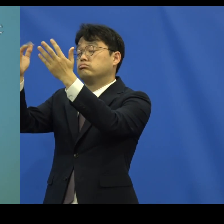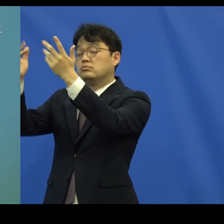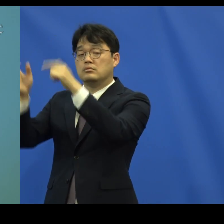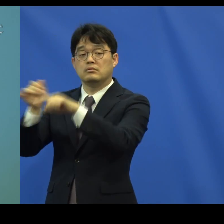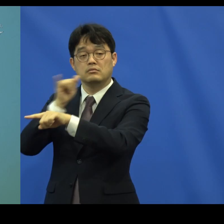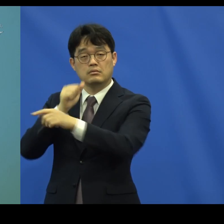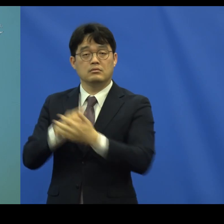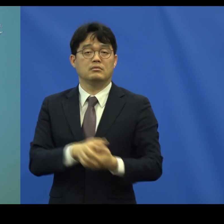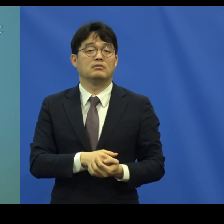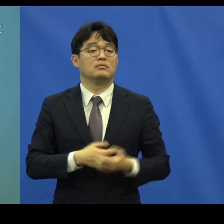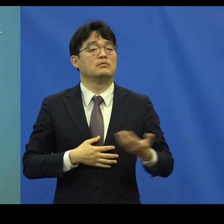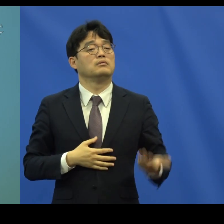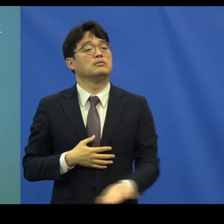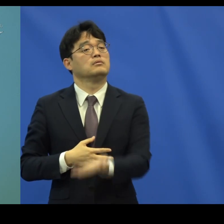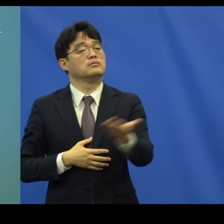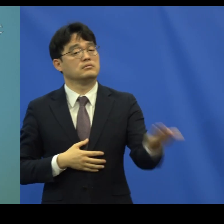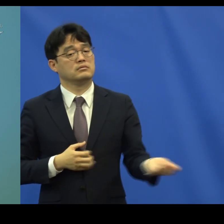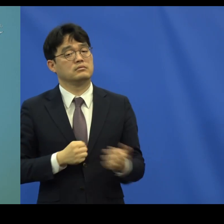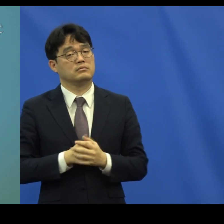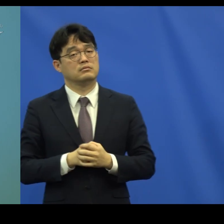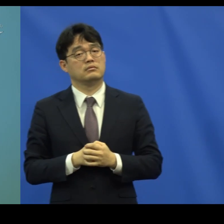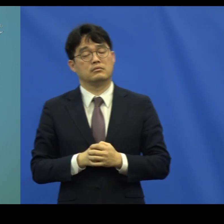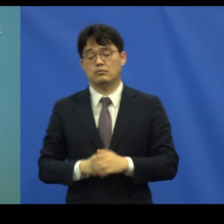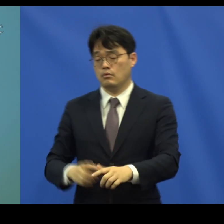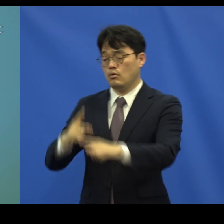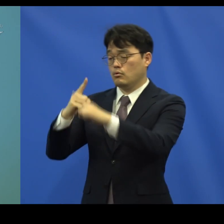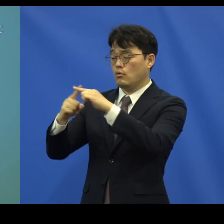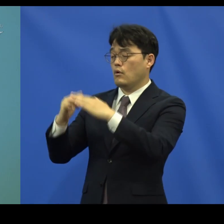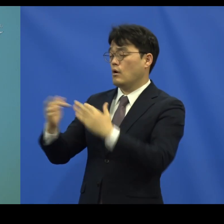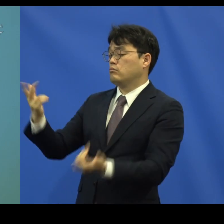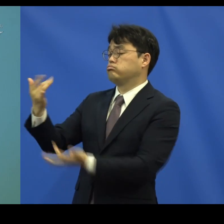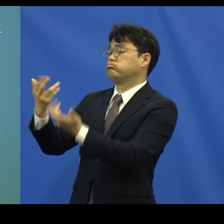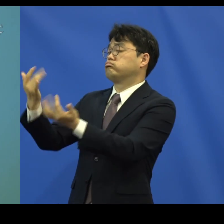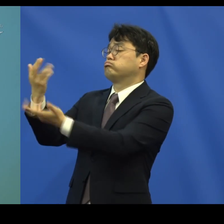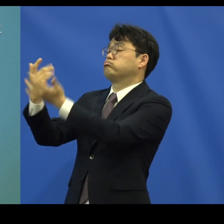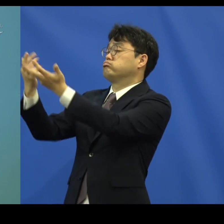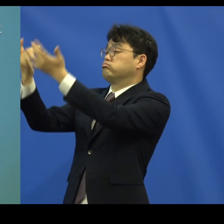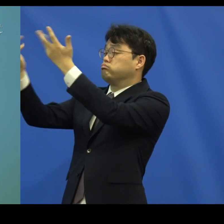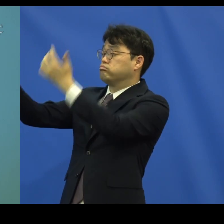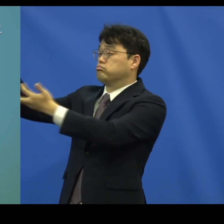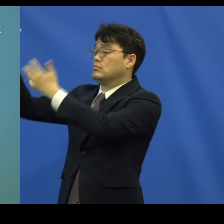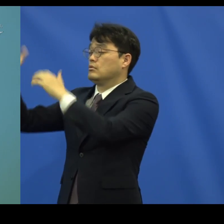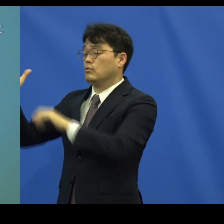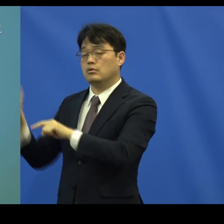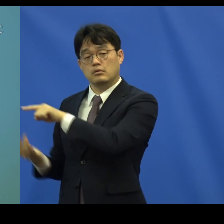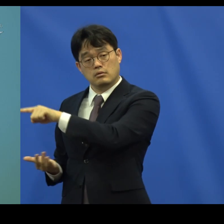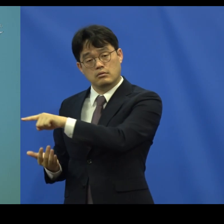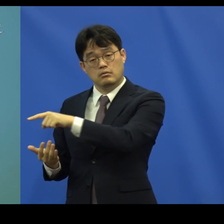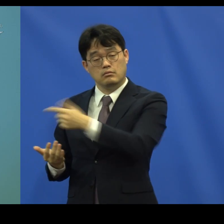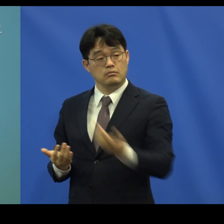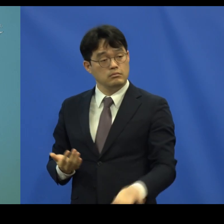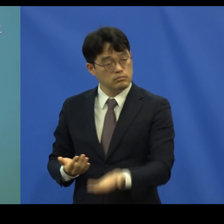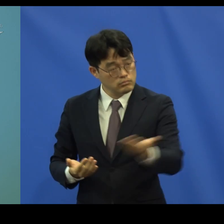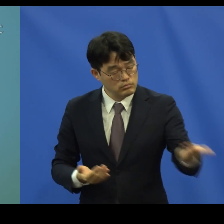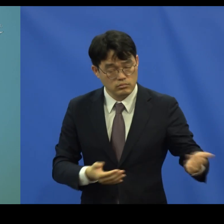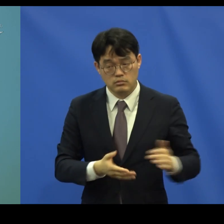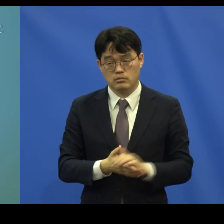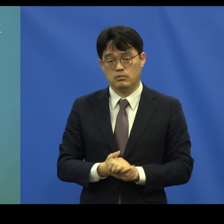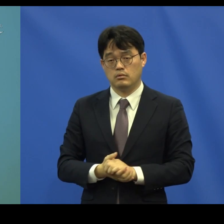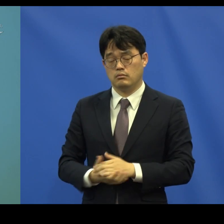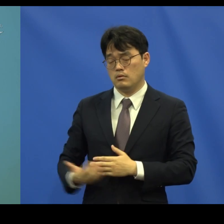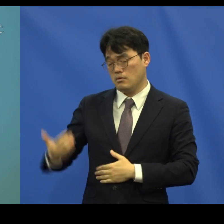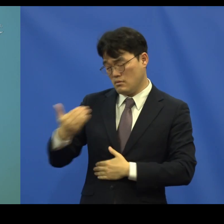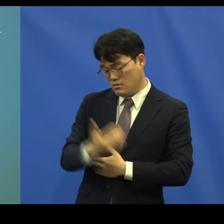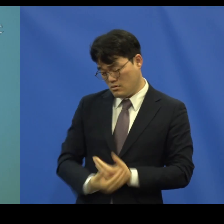자, 여러분, 교회 건물이 다 타버리고 잿더미가 됐어요. 그러나 여러분,